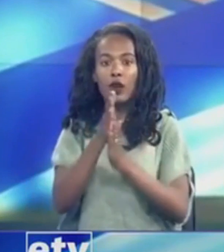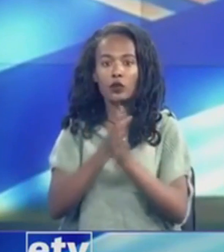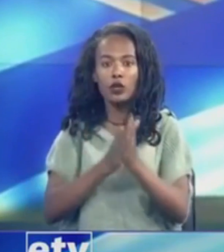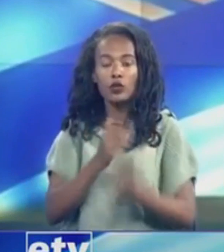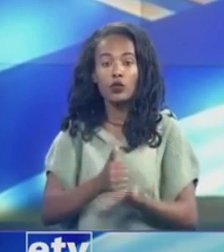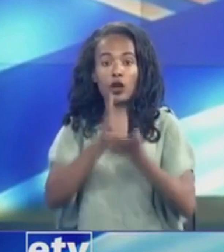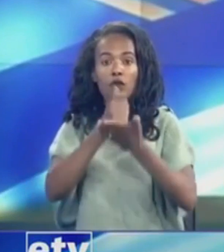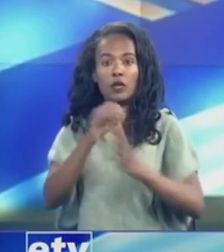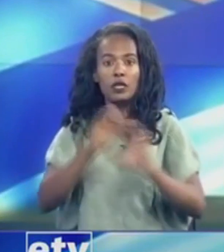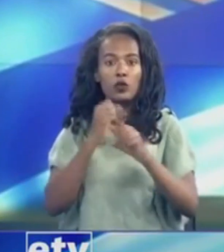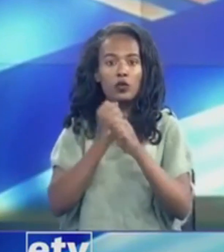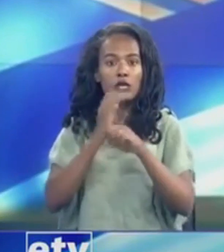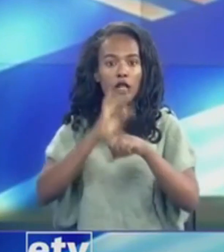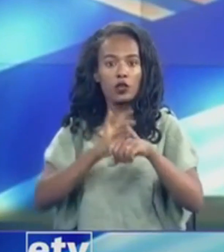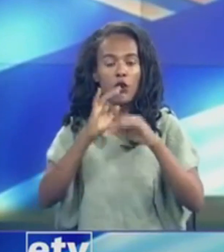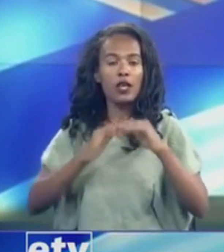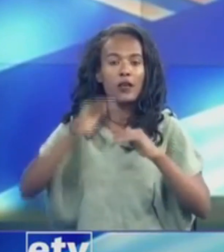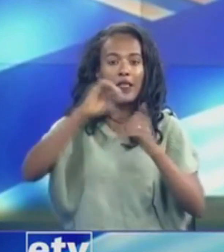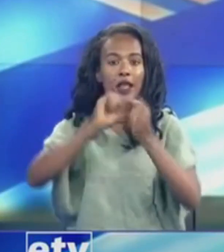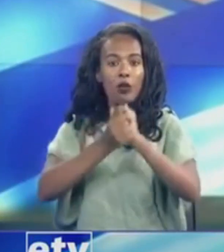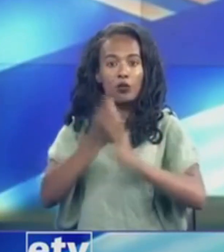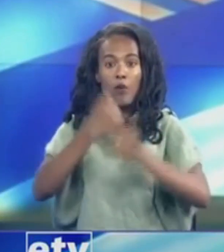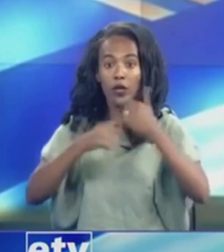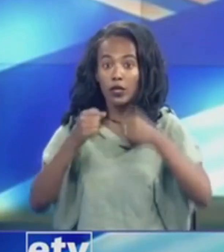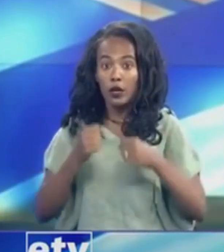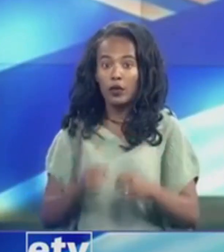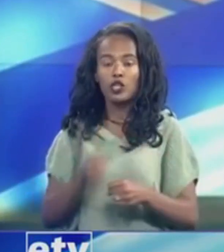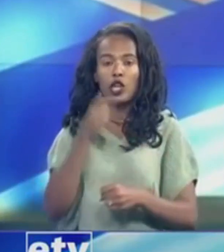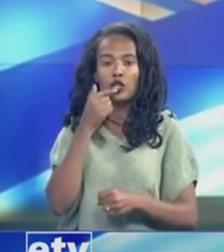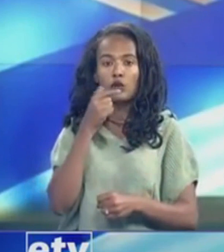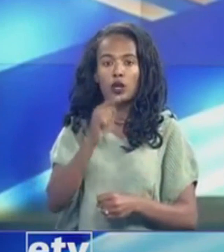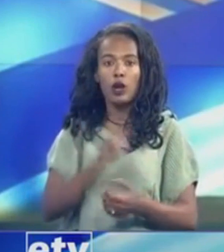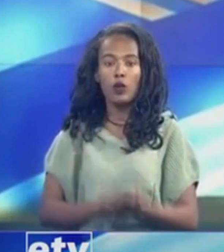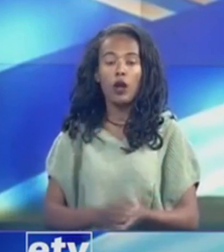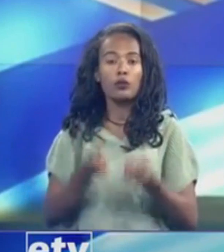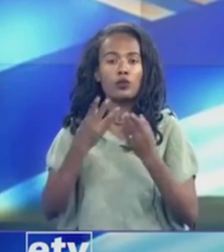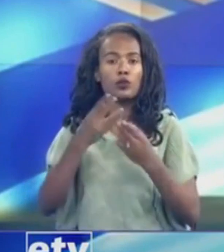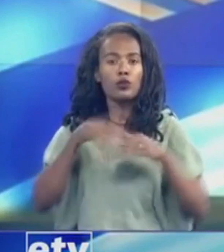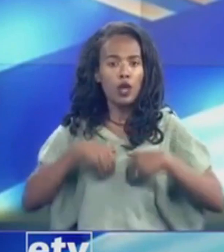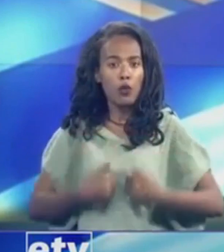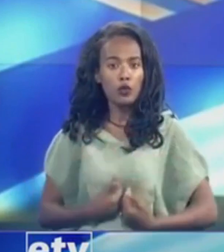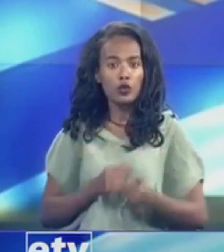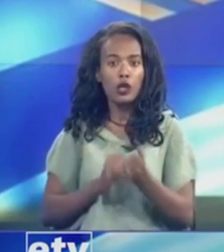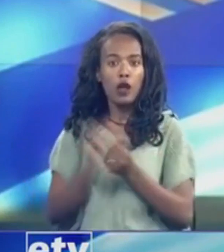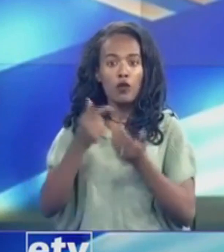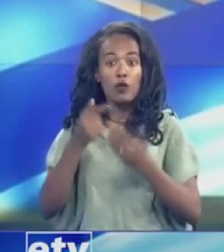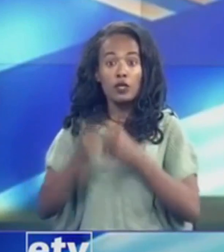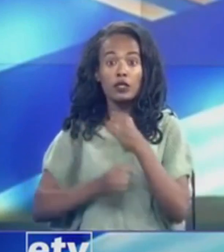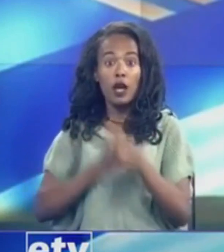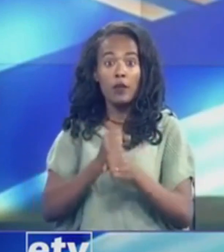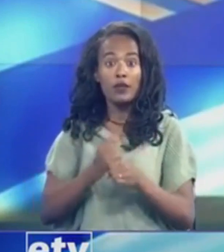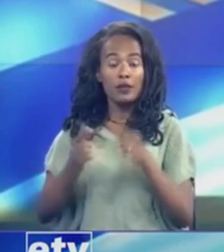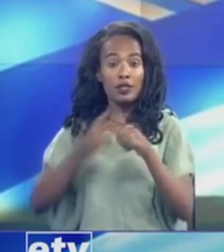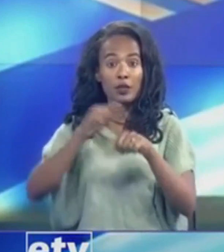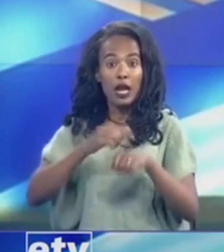ድጋፍ መደረጉ በስራቸው ላይ ይበልጥ ለውጥ ማምጣት እንደሚያስችላቸው ተናግረዋል። ብዙ ታውረዶችን አልፎ በዚህ አመት መጀመሪያ